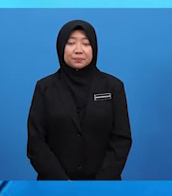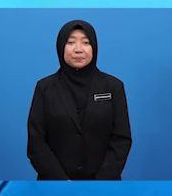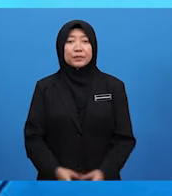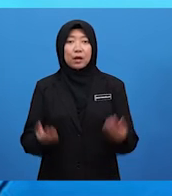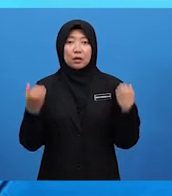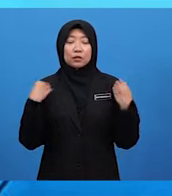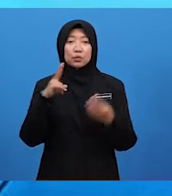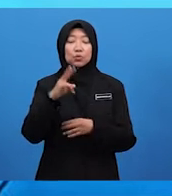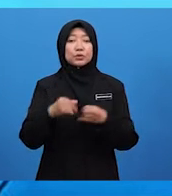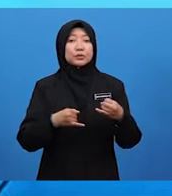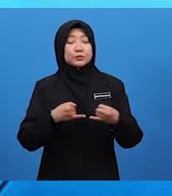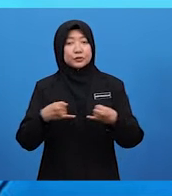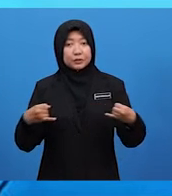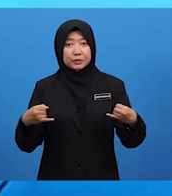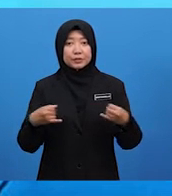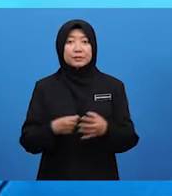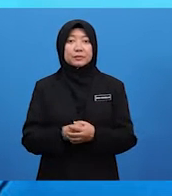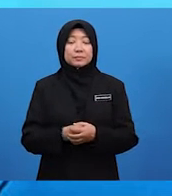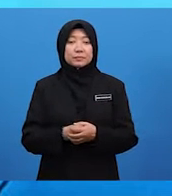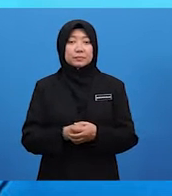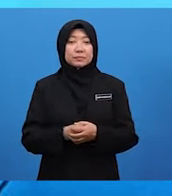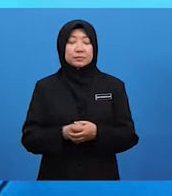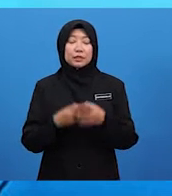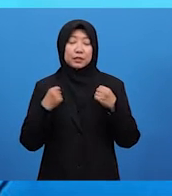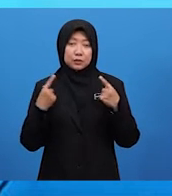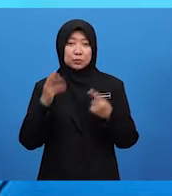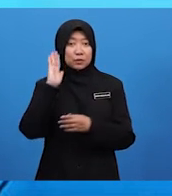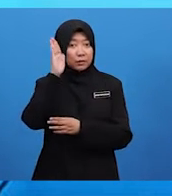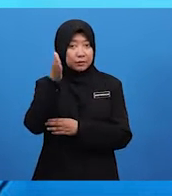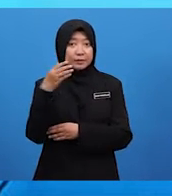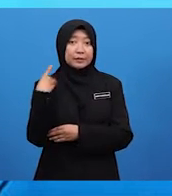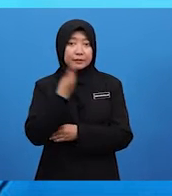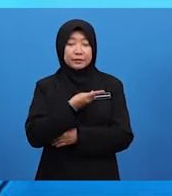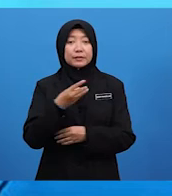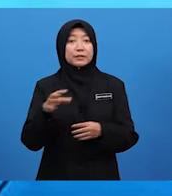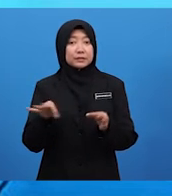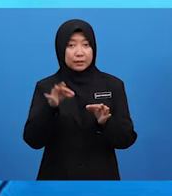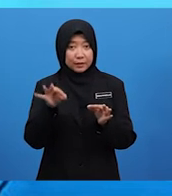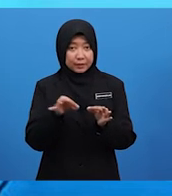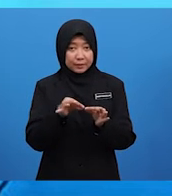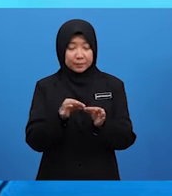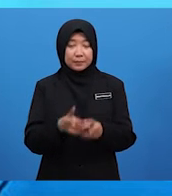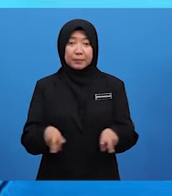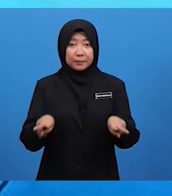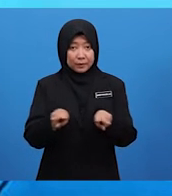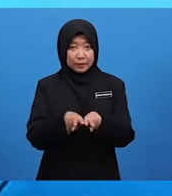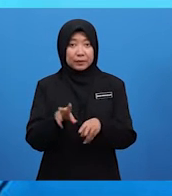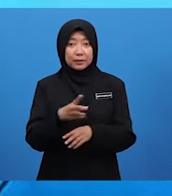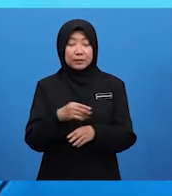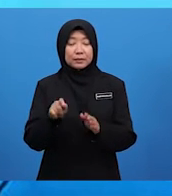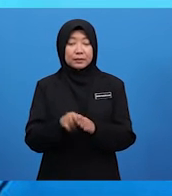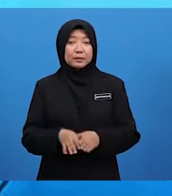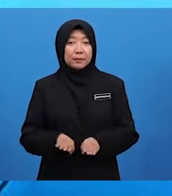Terdapat dua jenis lisu pada skirt yang akan kita jahit, iaitu lisu pemadan dan lisu